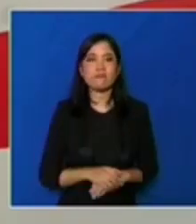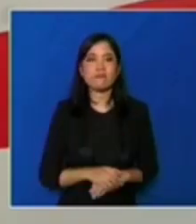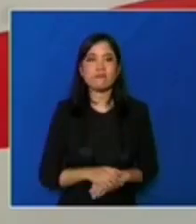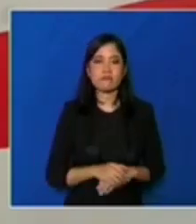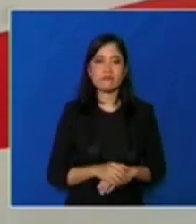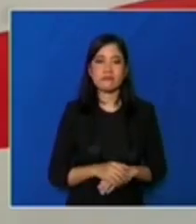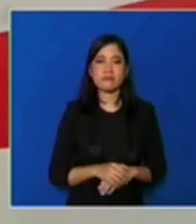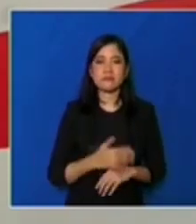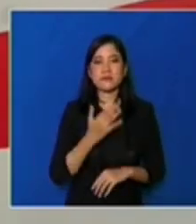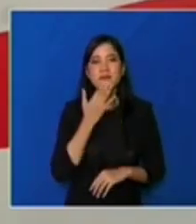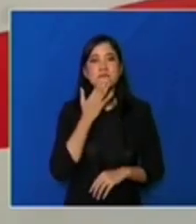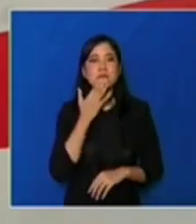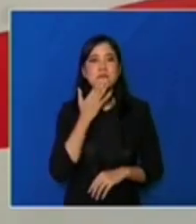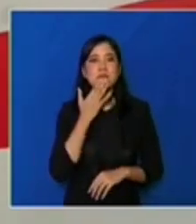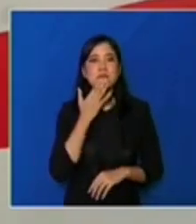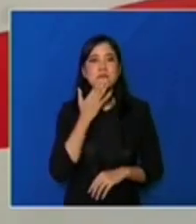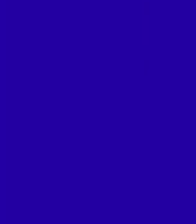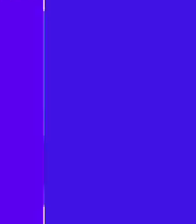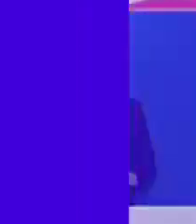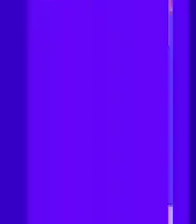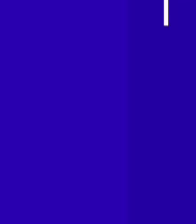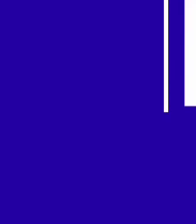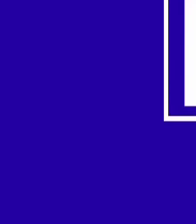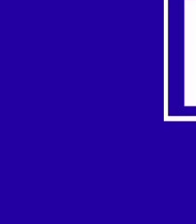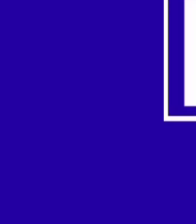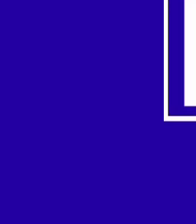sinergis terima kasih selamat sore